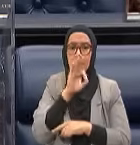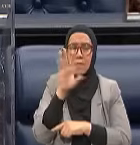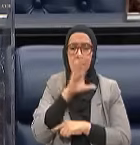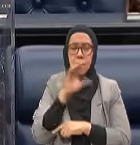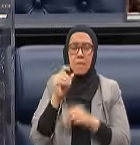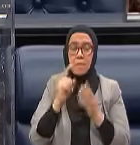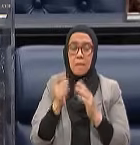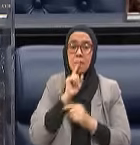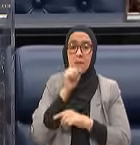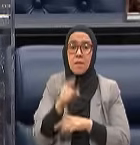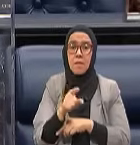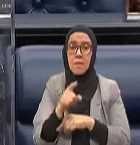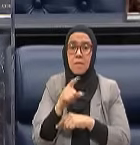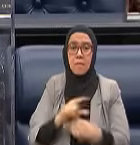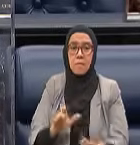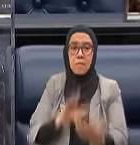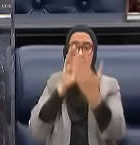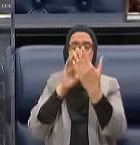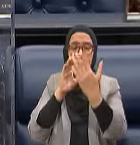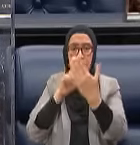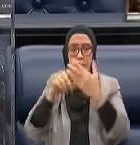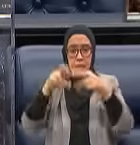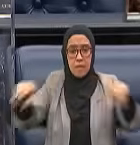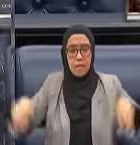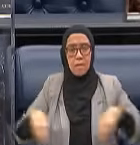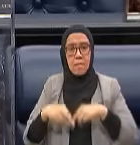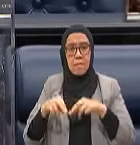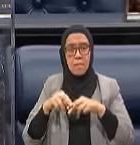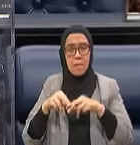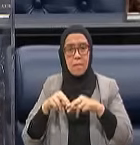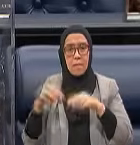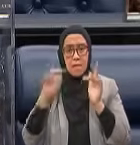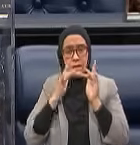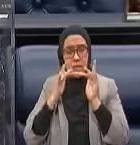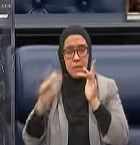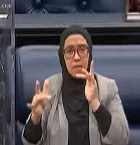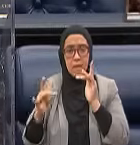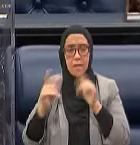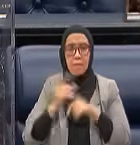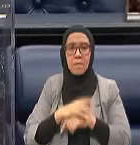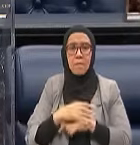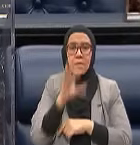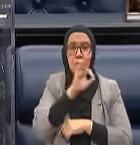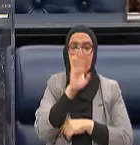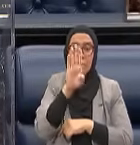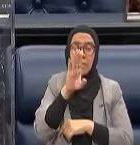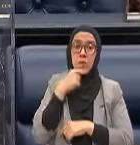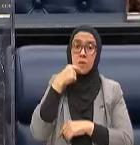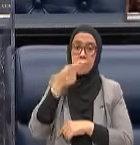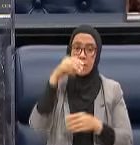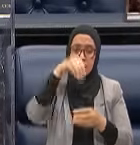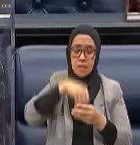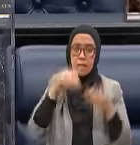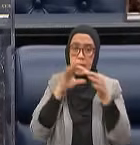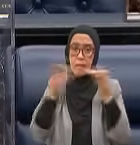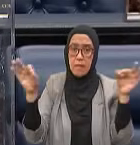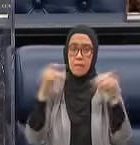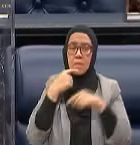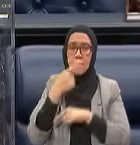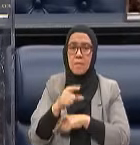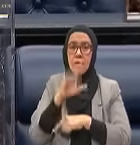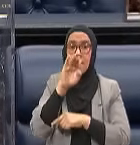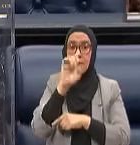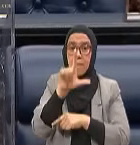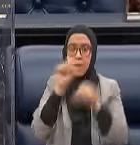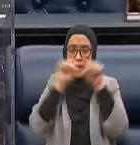busting di Jono konektifiti unbypass Malaysia Facebook sein Stefan sistem